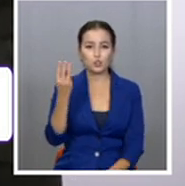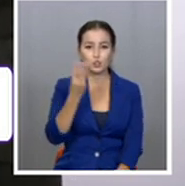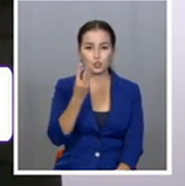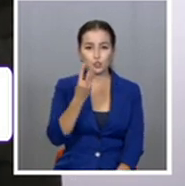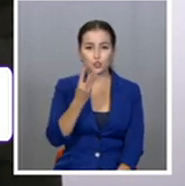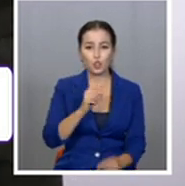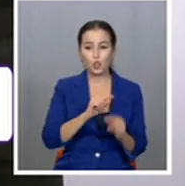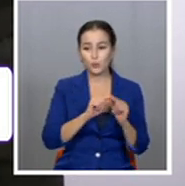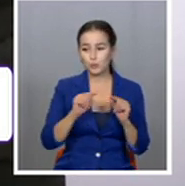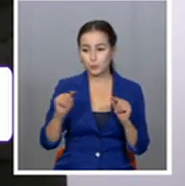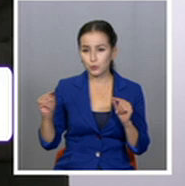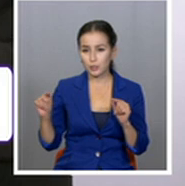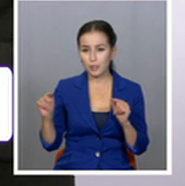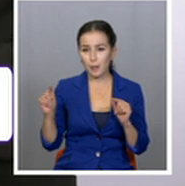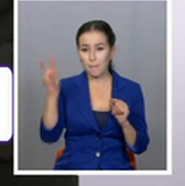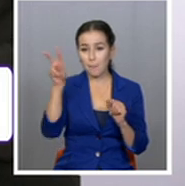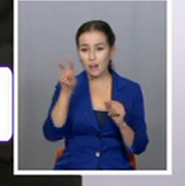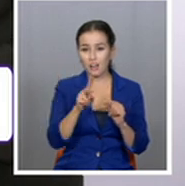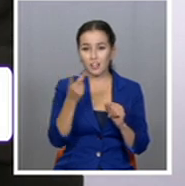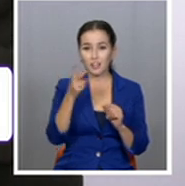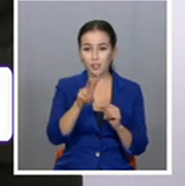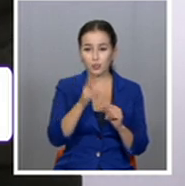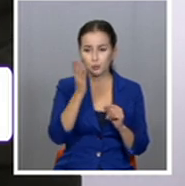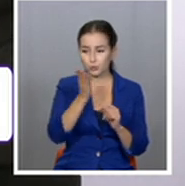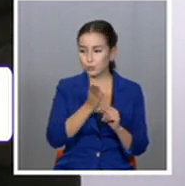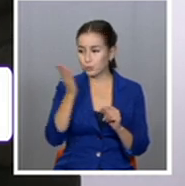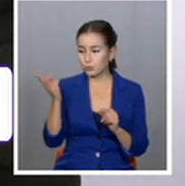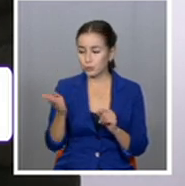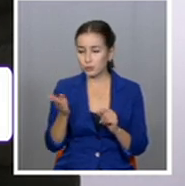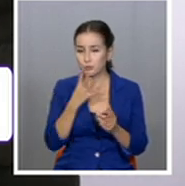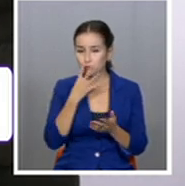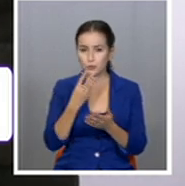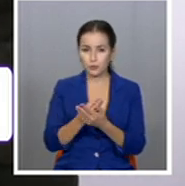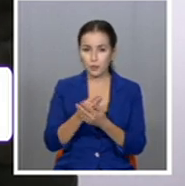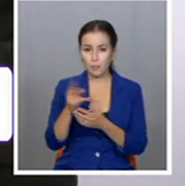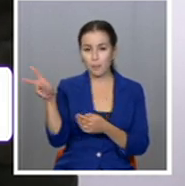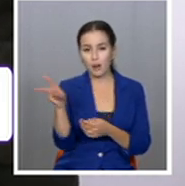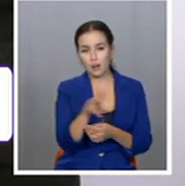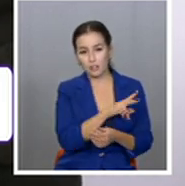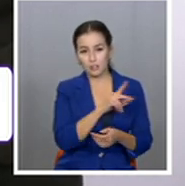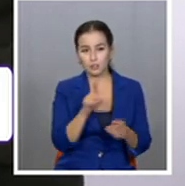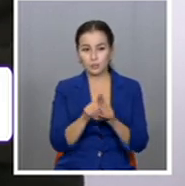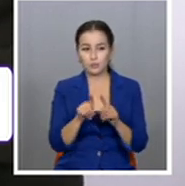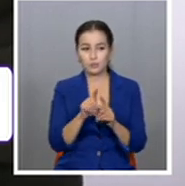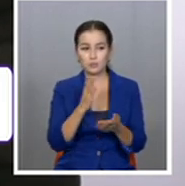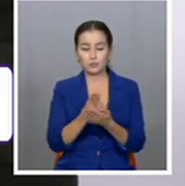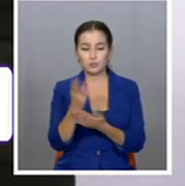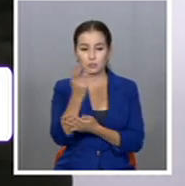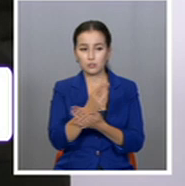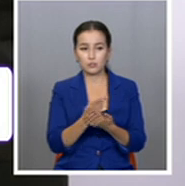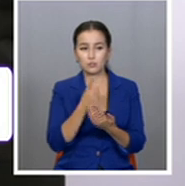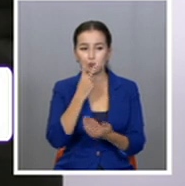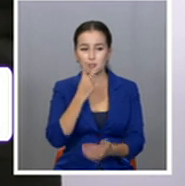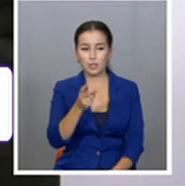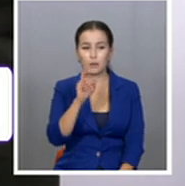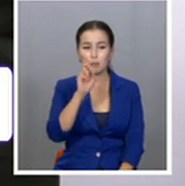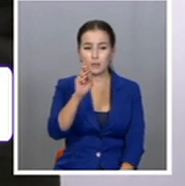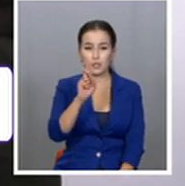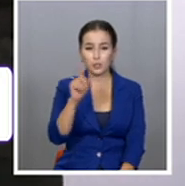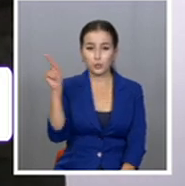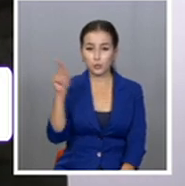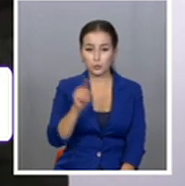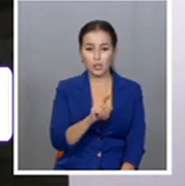түзуге параллель екі түзу өзара параллель болады. Мысалы, суретте Б түзуі